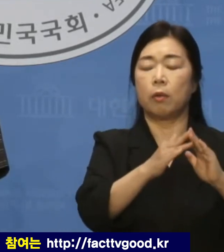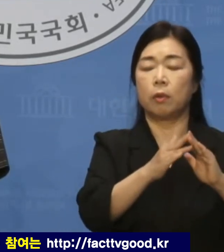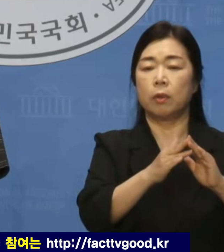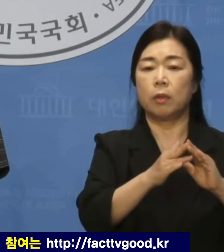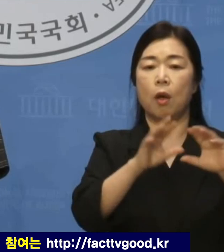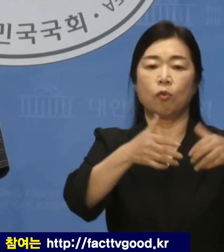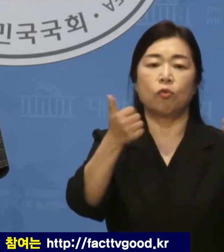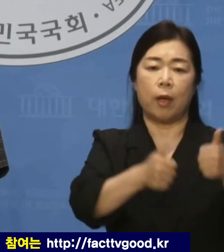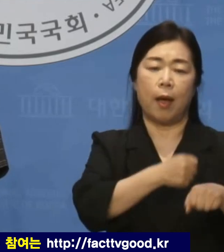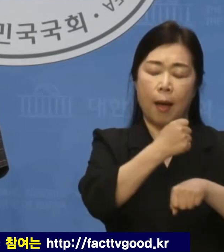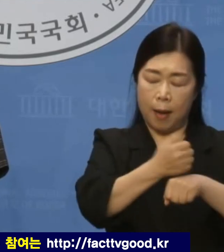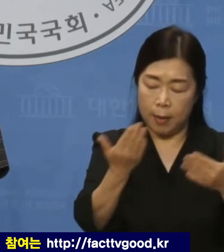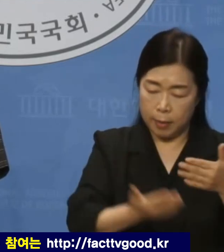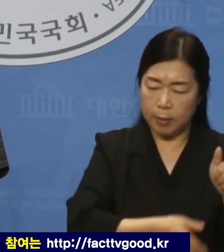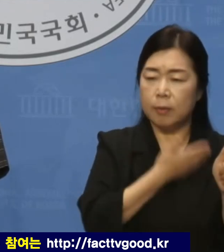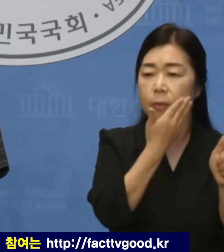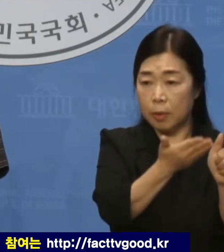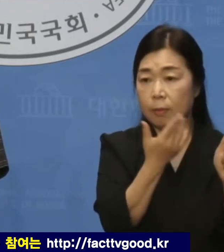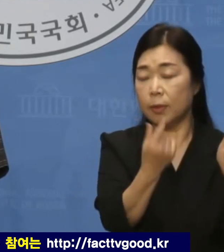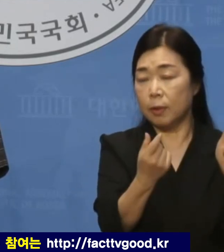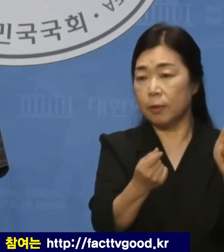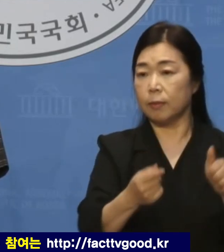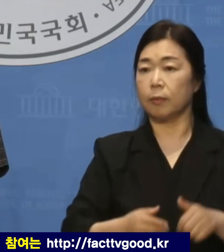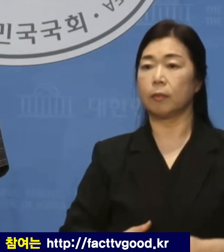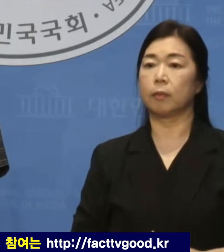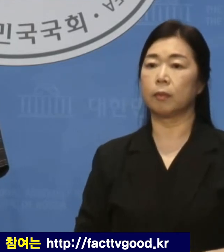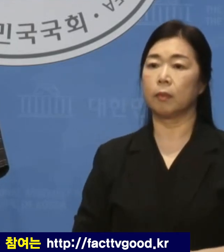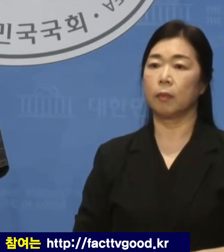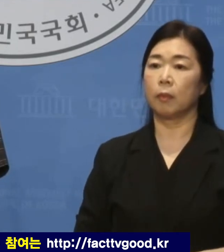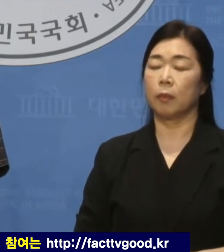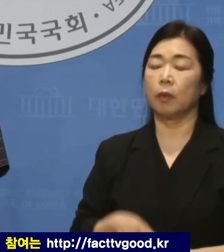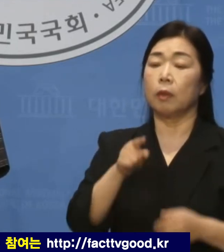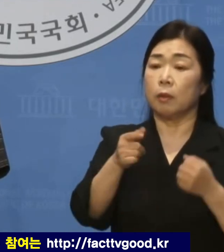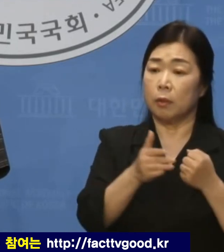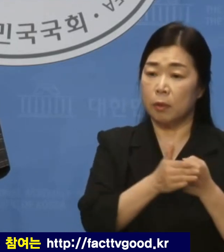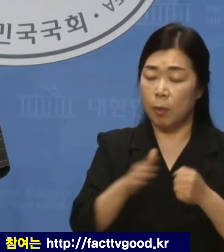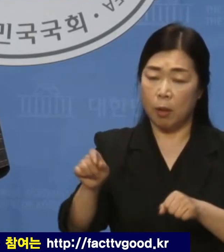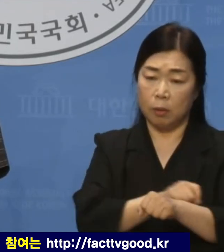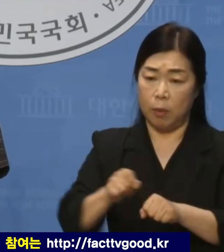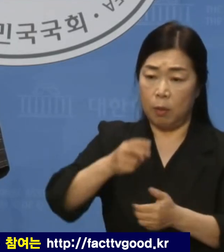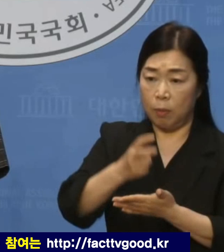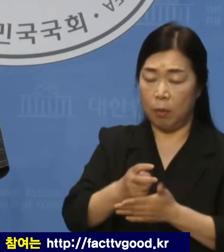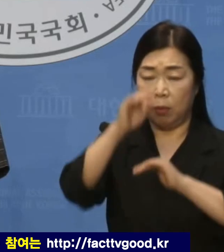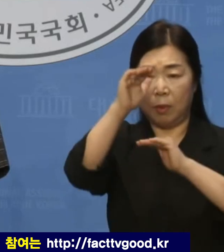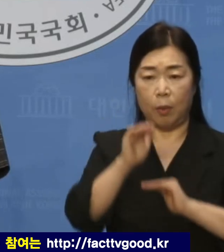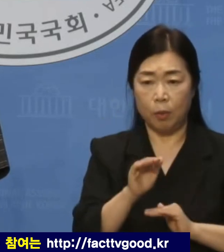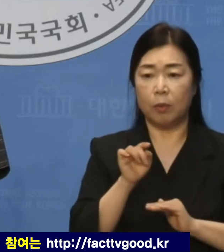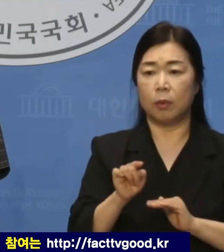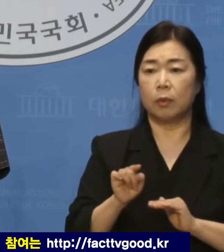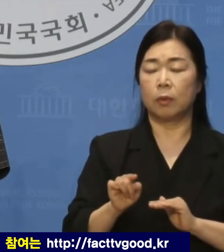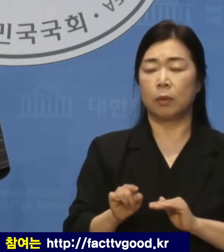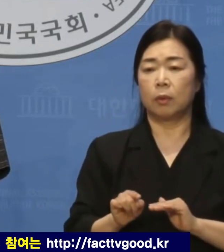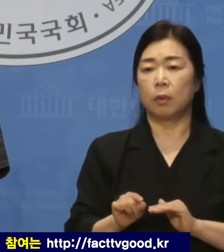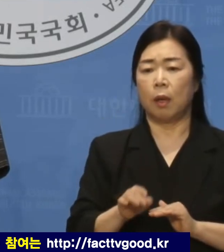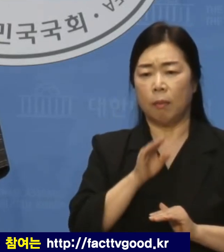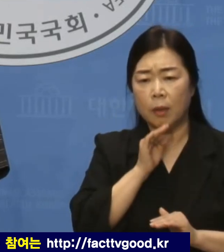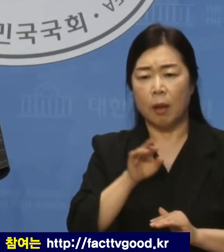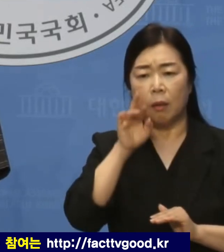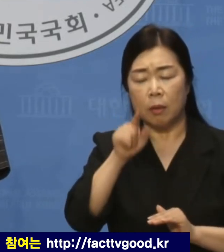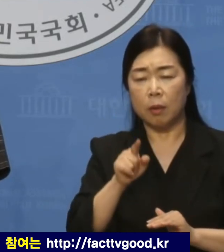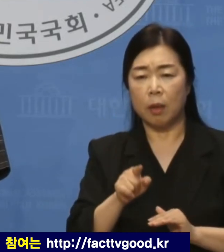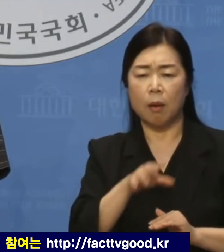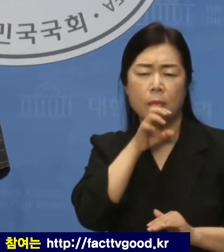국회에서 의원님들이 해야 할 역할입니다. 그러니 특별법의 내용이 이렇다